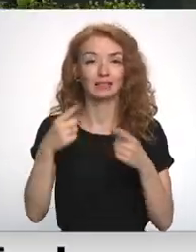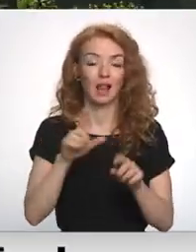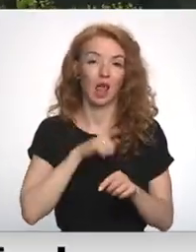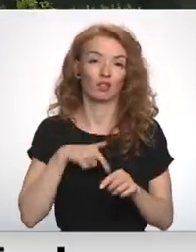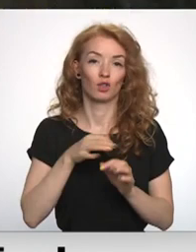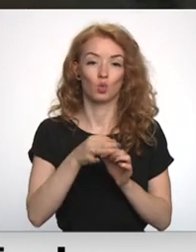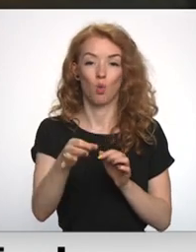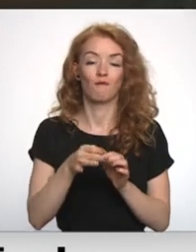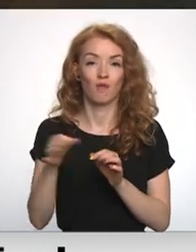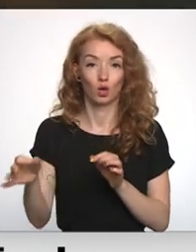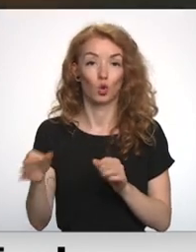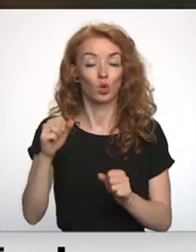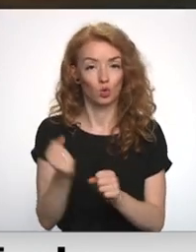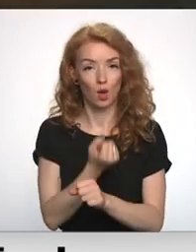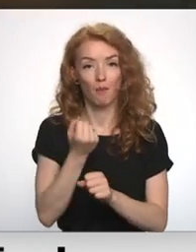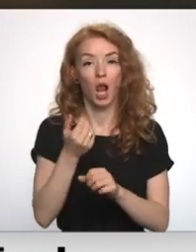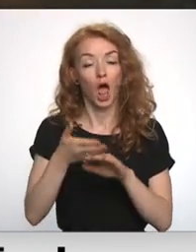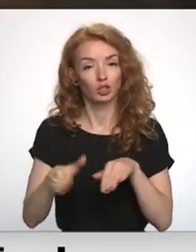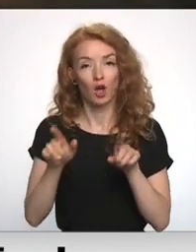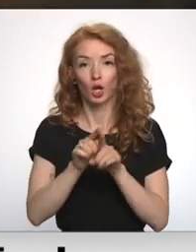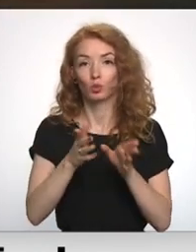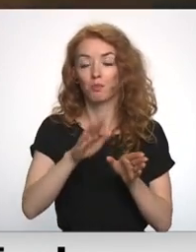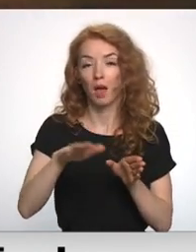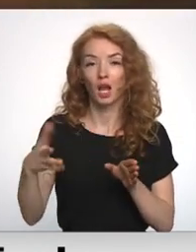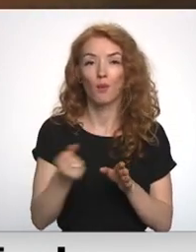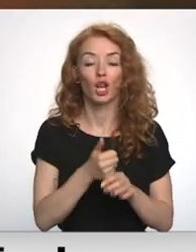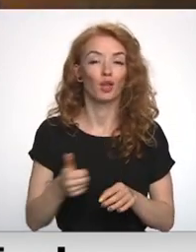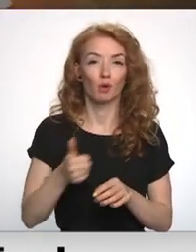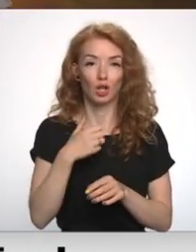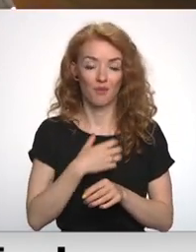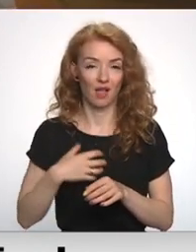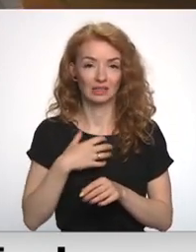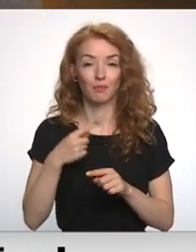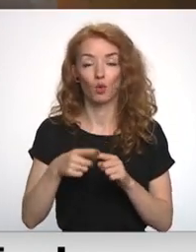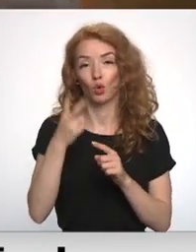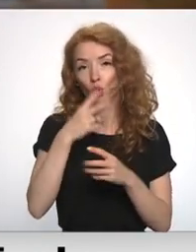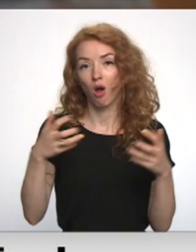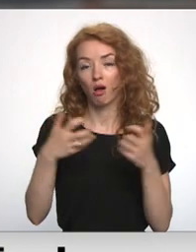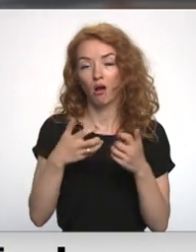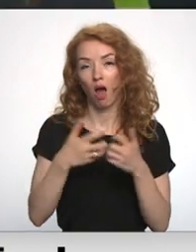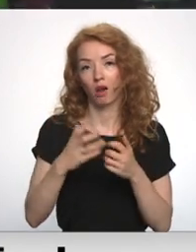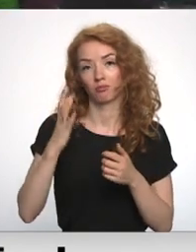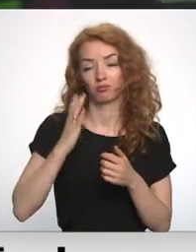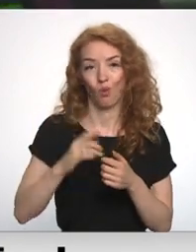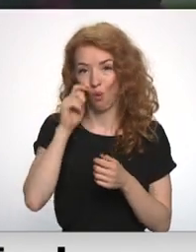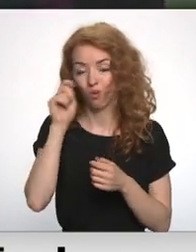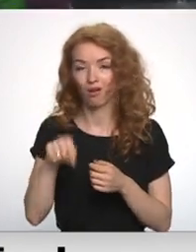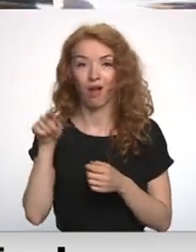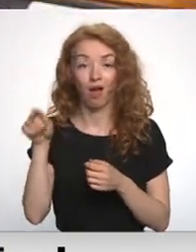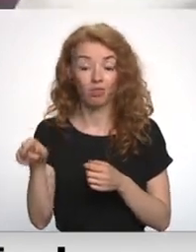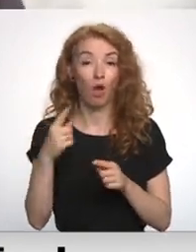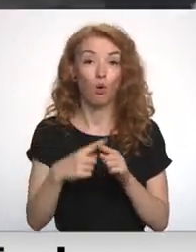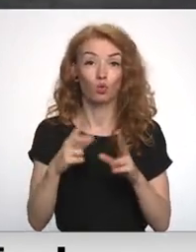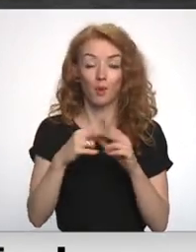Latvijas novados, taču atsevišķas būs arī bērniem ar īpašām vajadzībām un no kara Ukrainā cietušajiem bērniem. Šogad